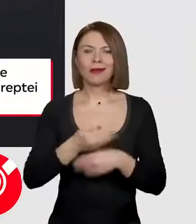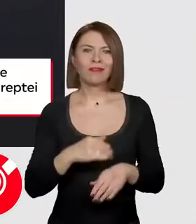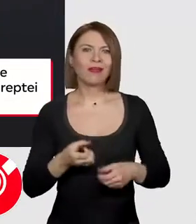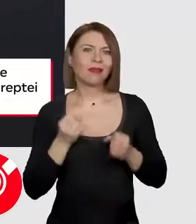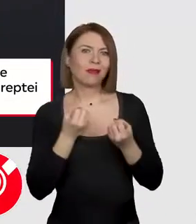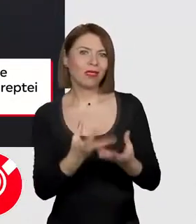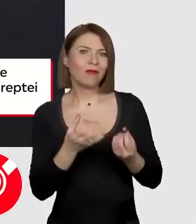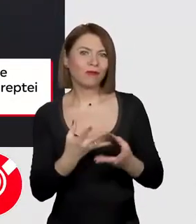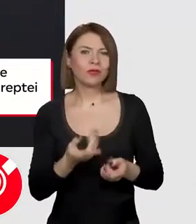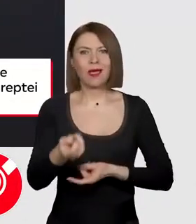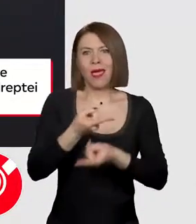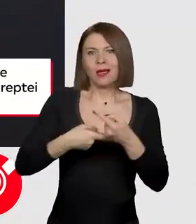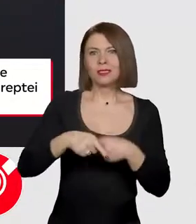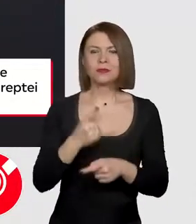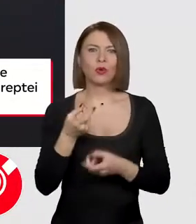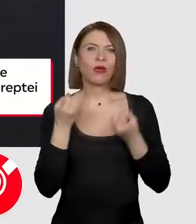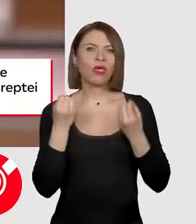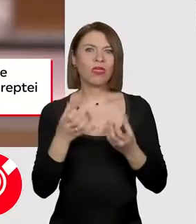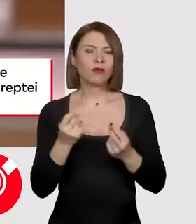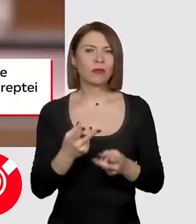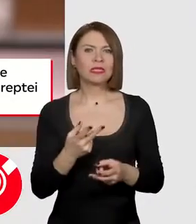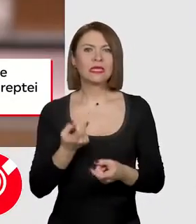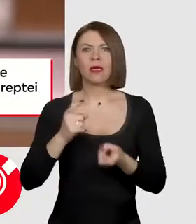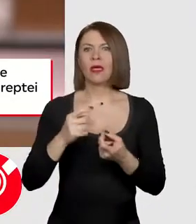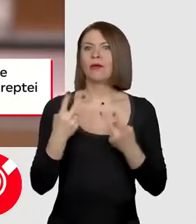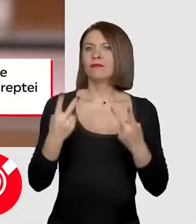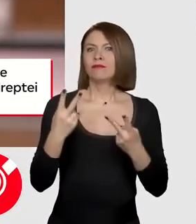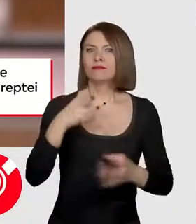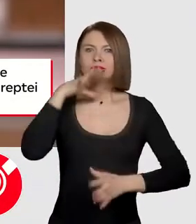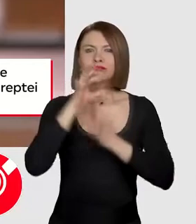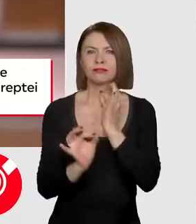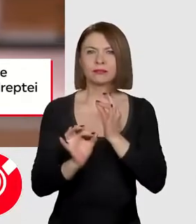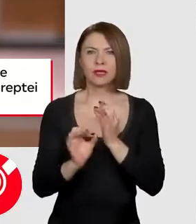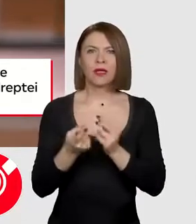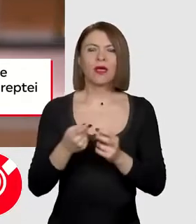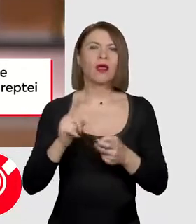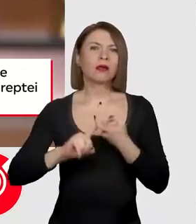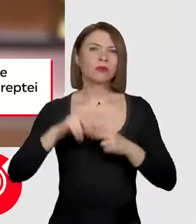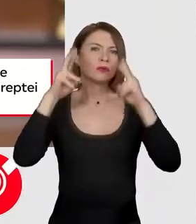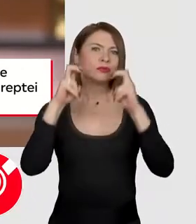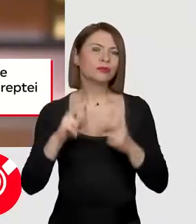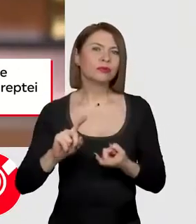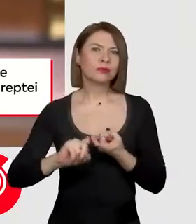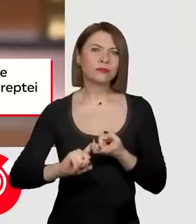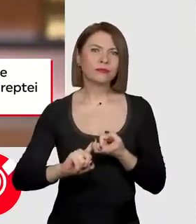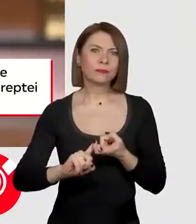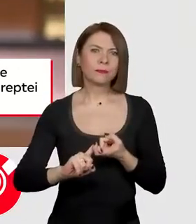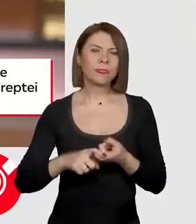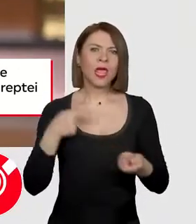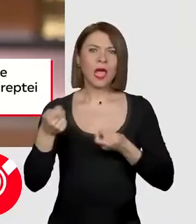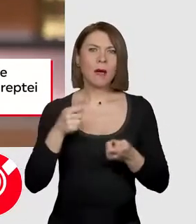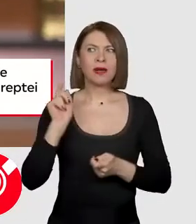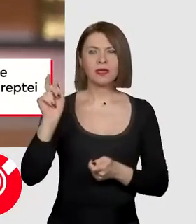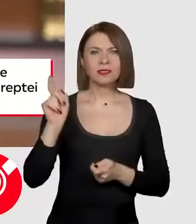în schimbul unor informații privilegiate cu privire la o investigație asupra campaniei